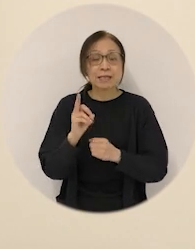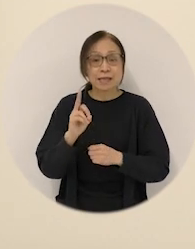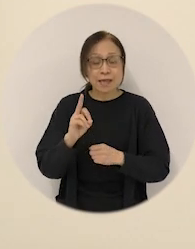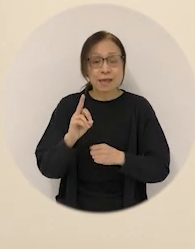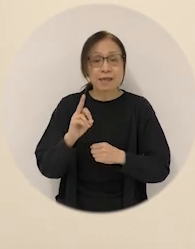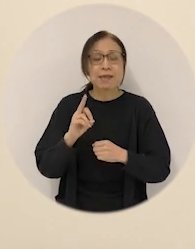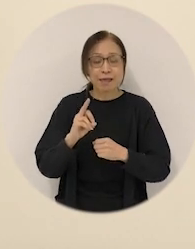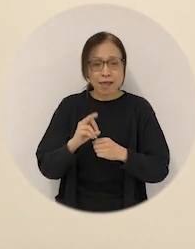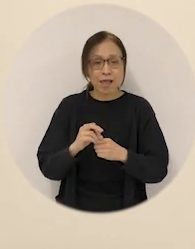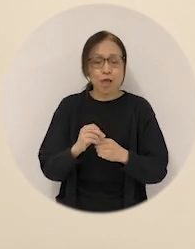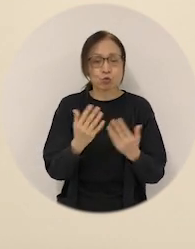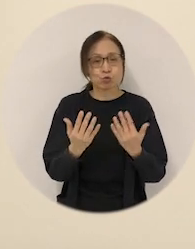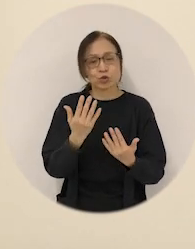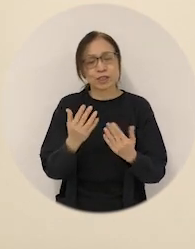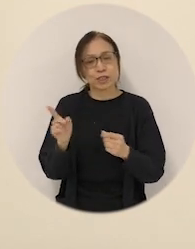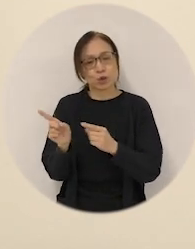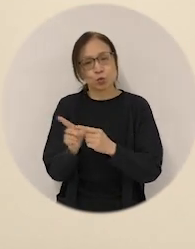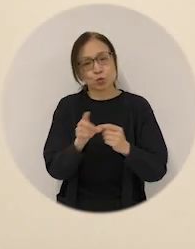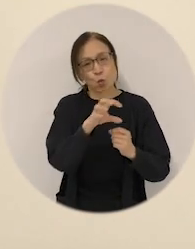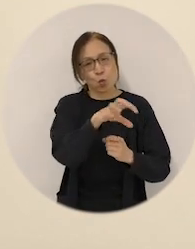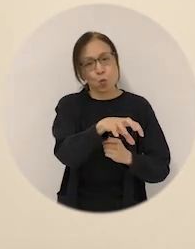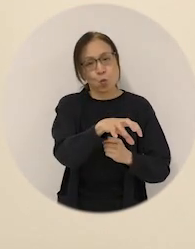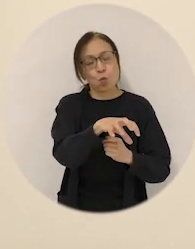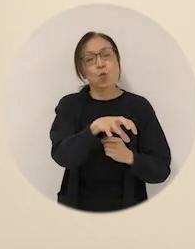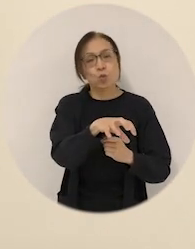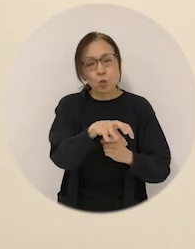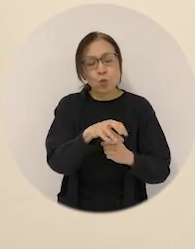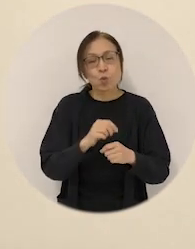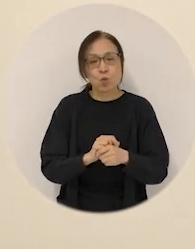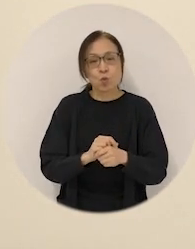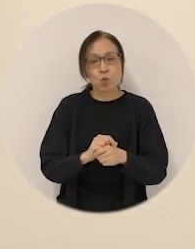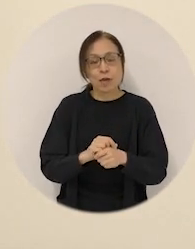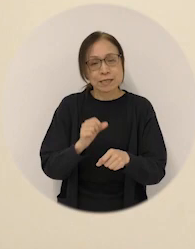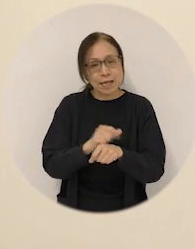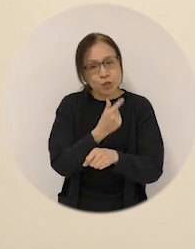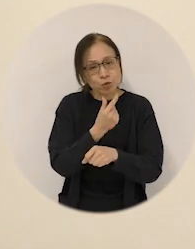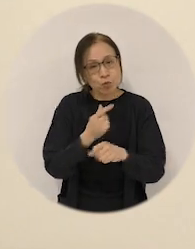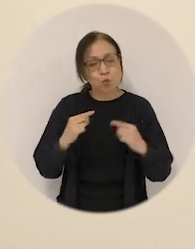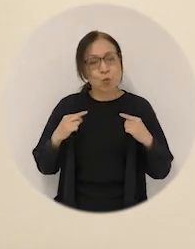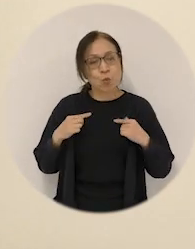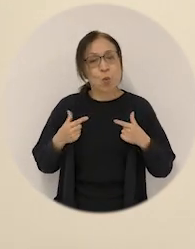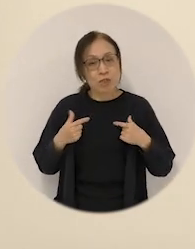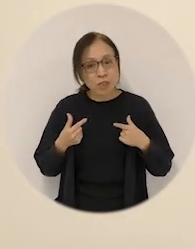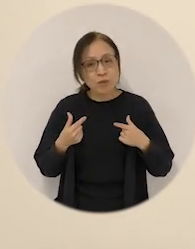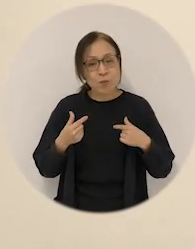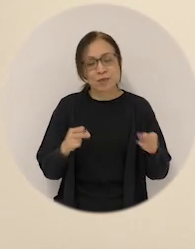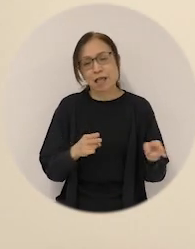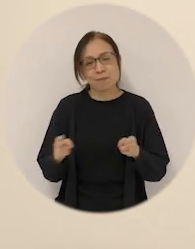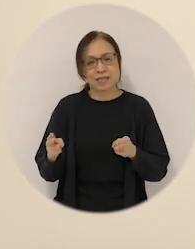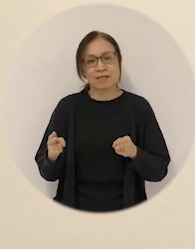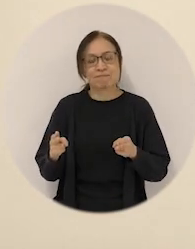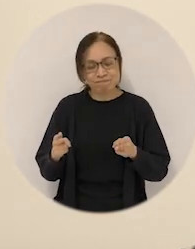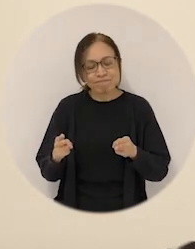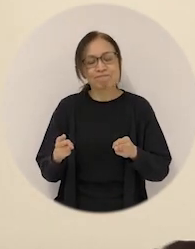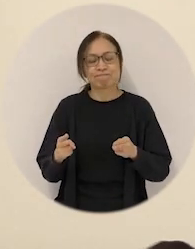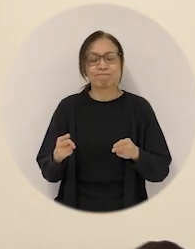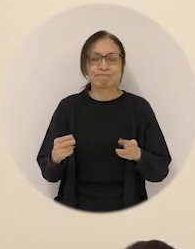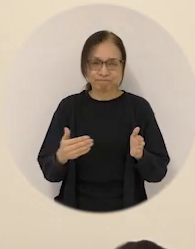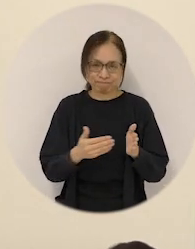改修および選手更衣室の整備工場整備工事、こちらが場所となっております。以上でございます